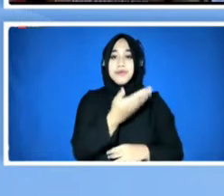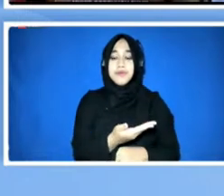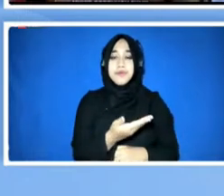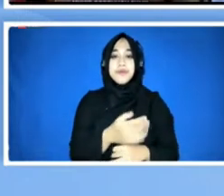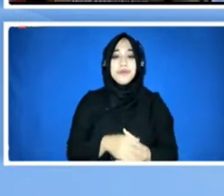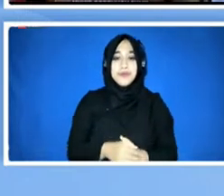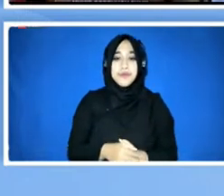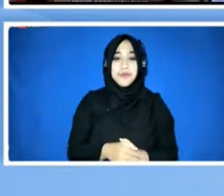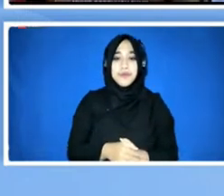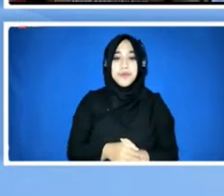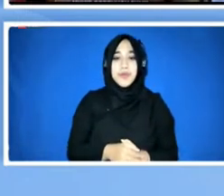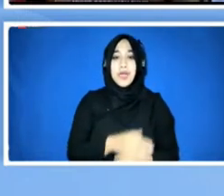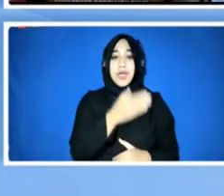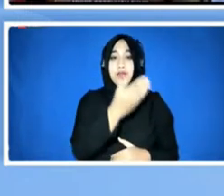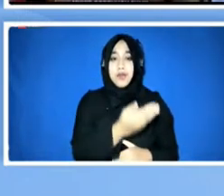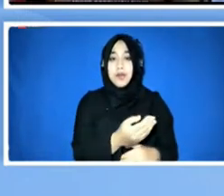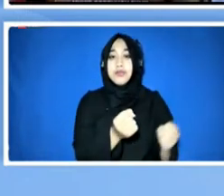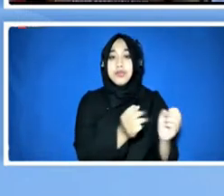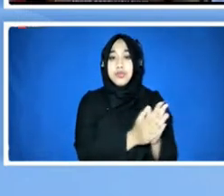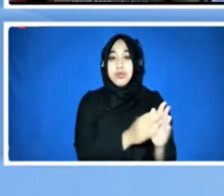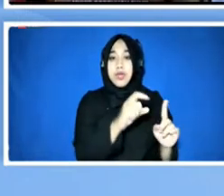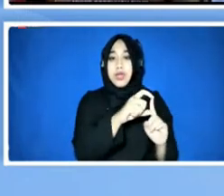Nah, ini spesimennya yang kita lihat